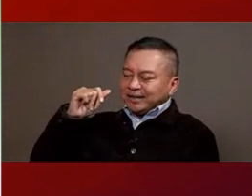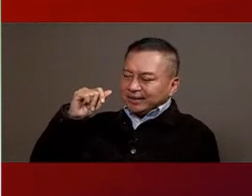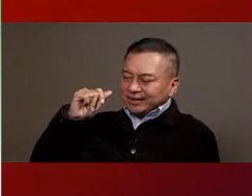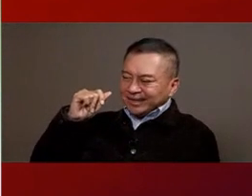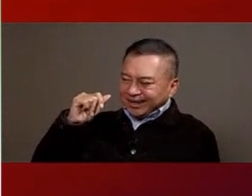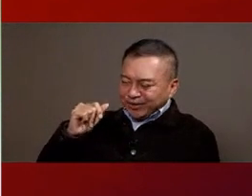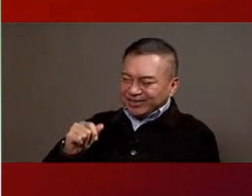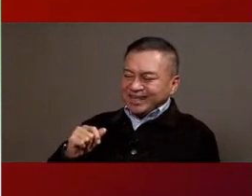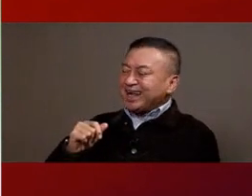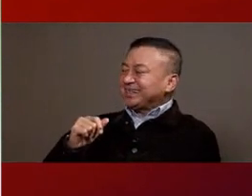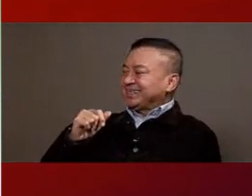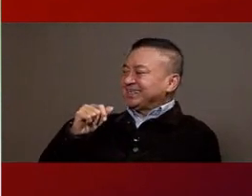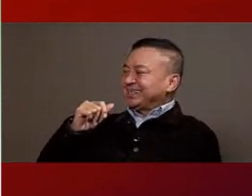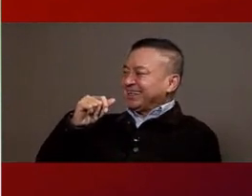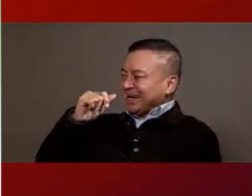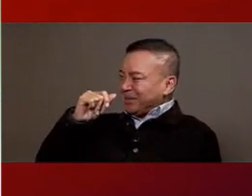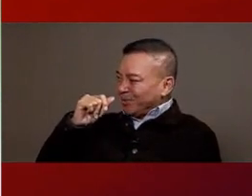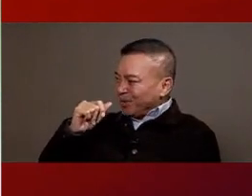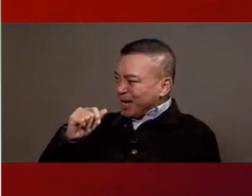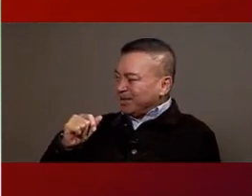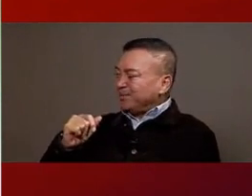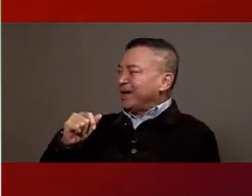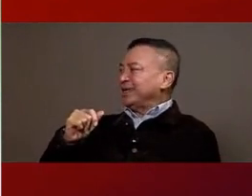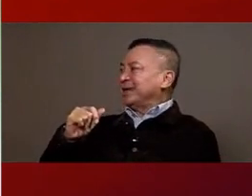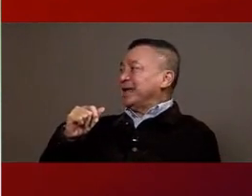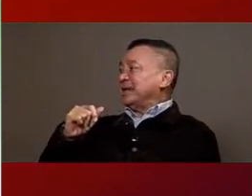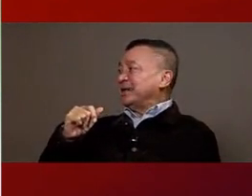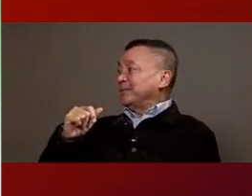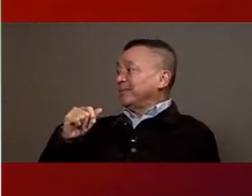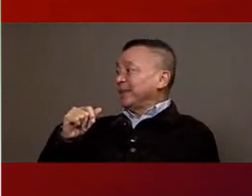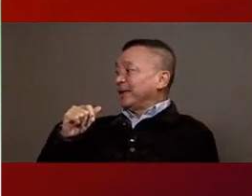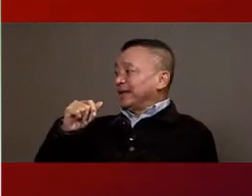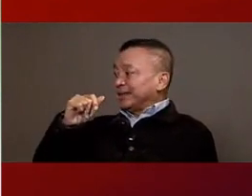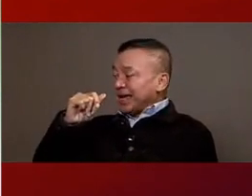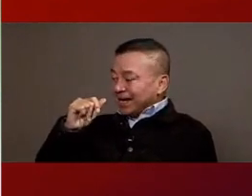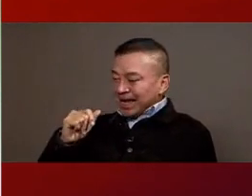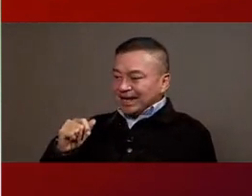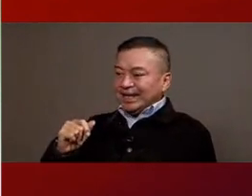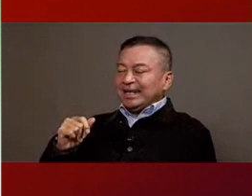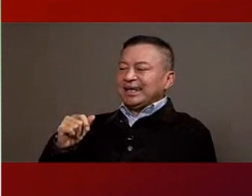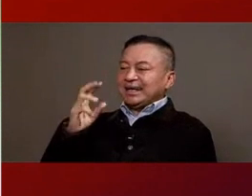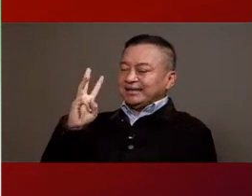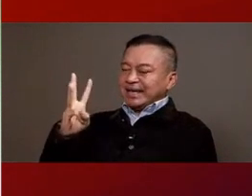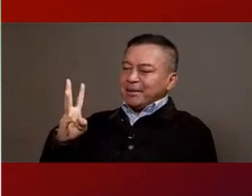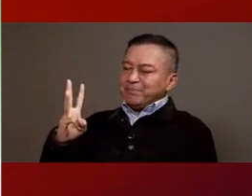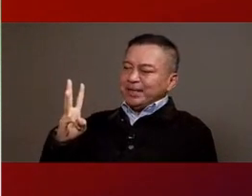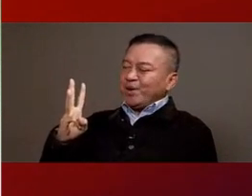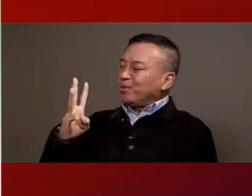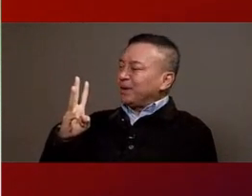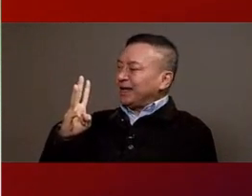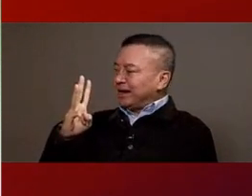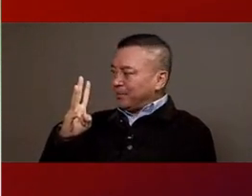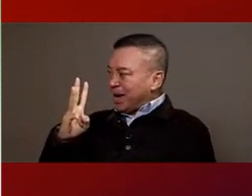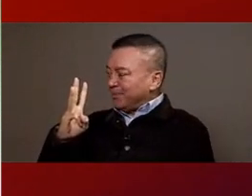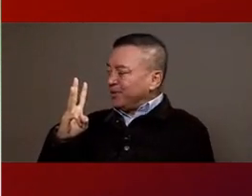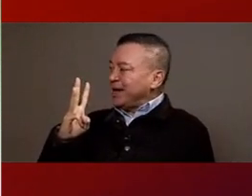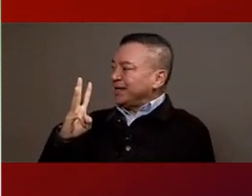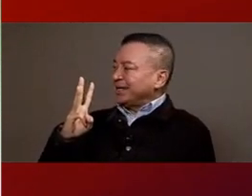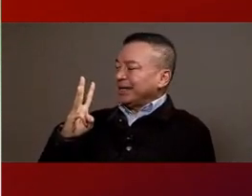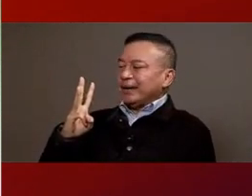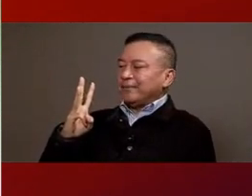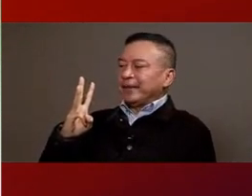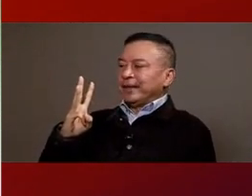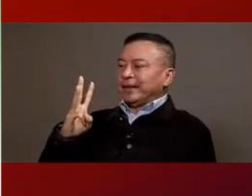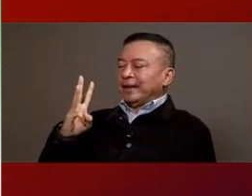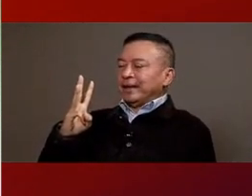การรีสตาร์ทนะครับสงครามขึ้นมาอีกครั้งแต่ครั้งนี้เนี่ยสามพี่น้องพลดารภาพที่ว่า